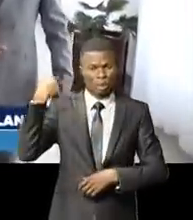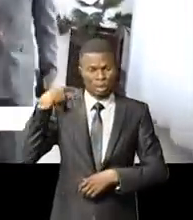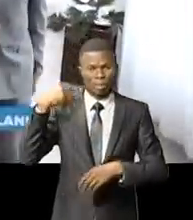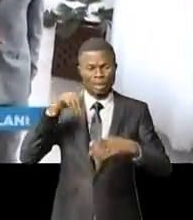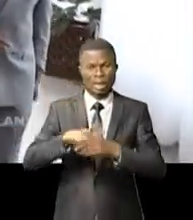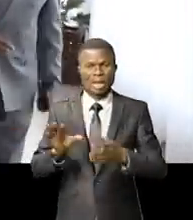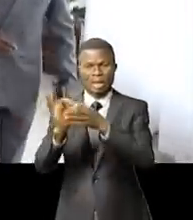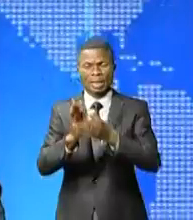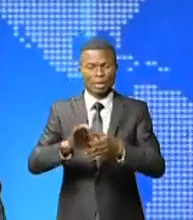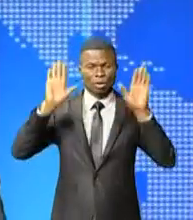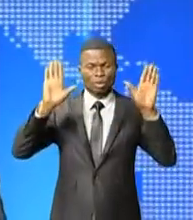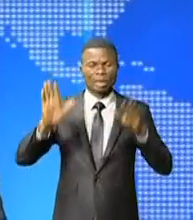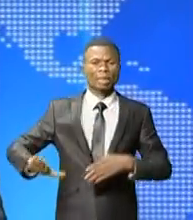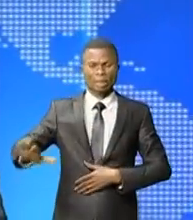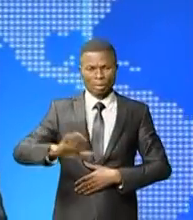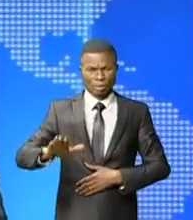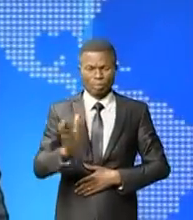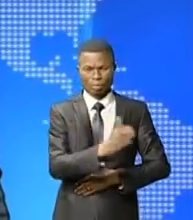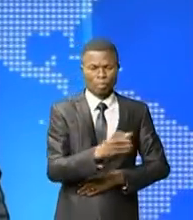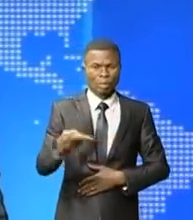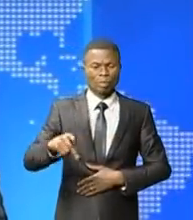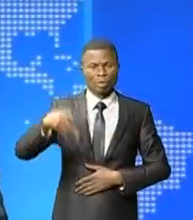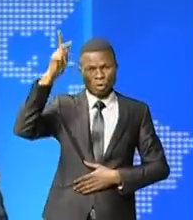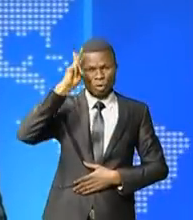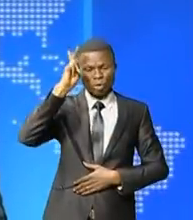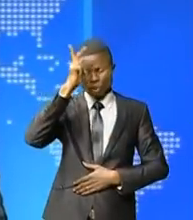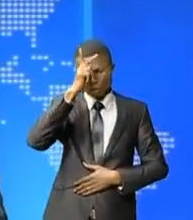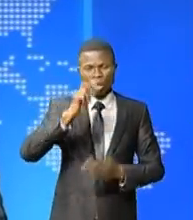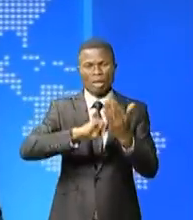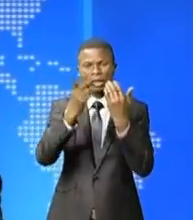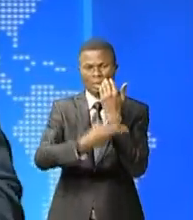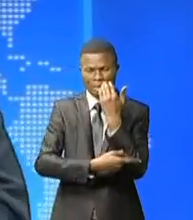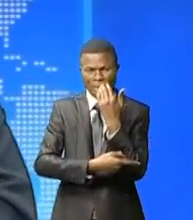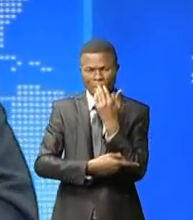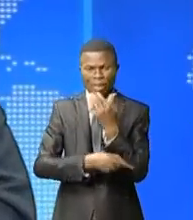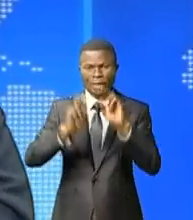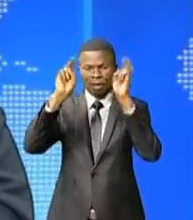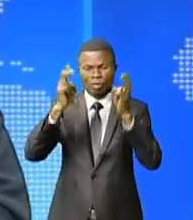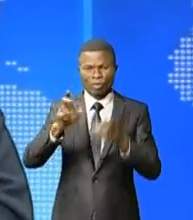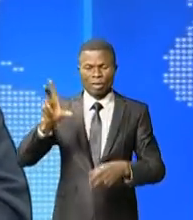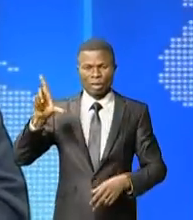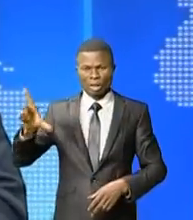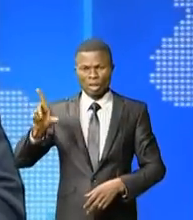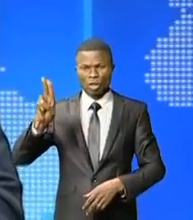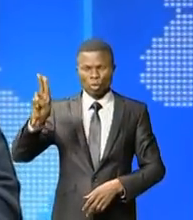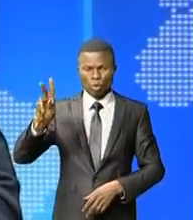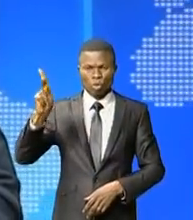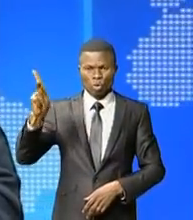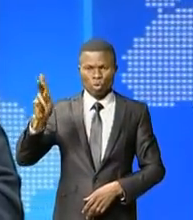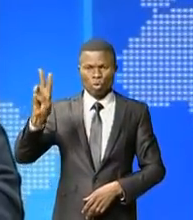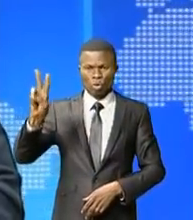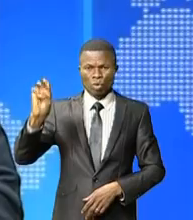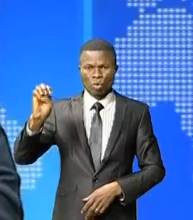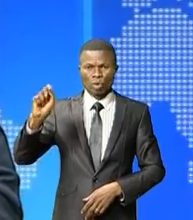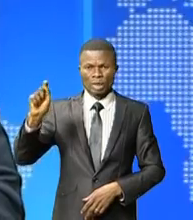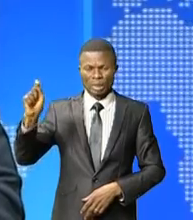l'Union sacrée de la nation. Et cap dans la province du Nord Kivu, plus précisément dans la cité de Lukweti, située à 55 km au